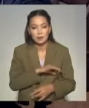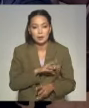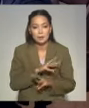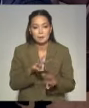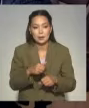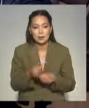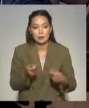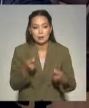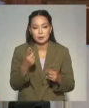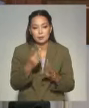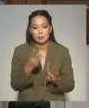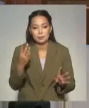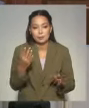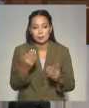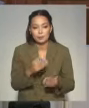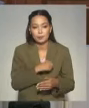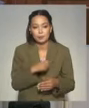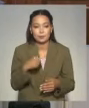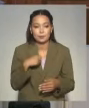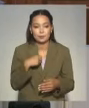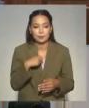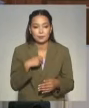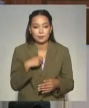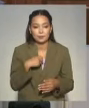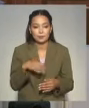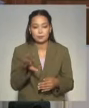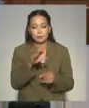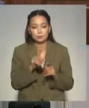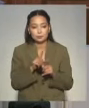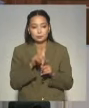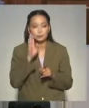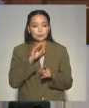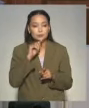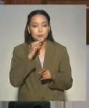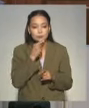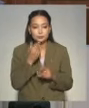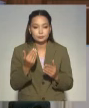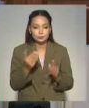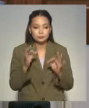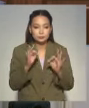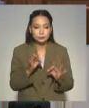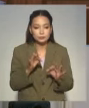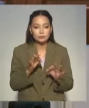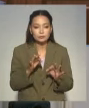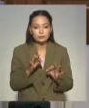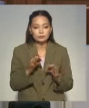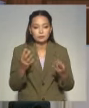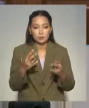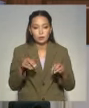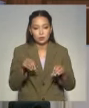жерде бірінші кезекте өзімізде бар су қорын үнемдеп, тиімді пайдалану мәселесін бір жүйеге келтіру